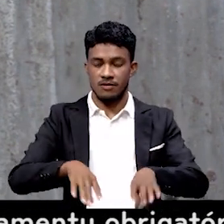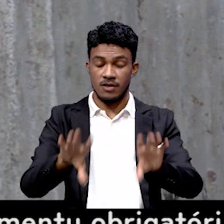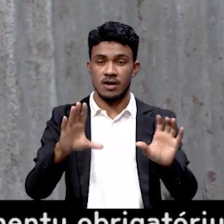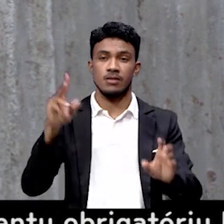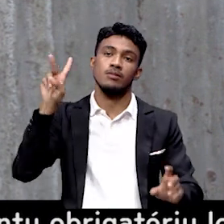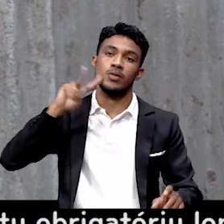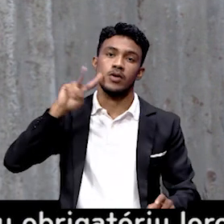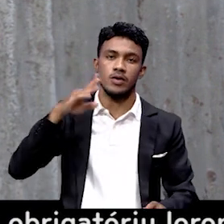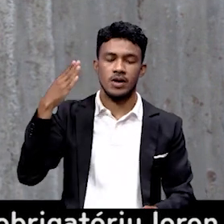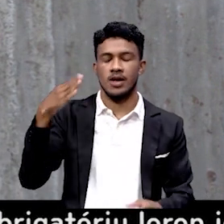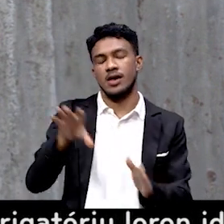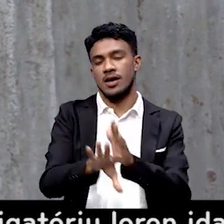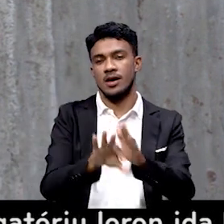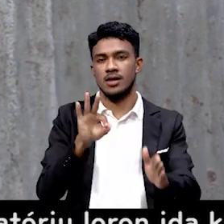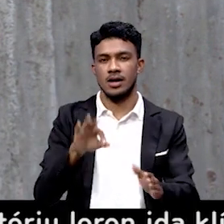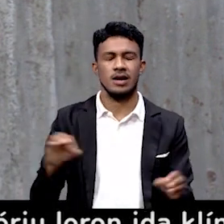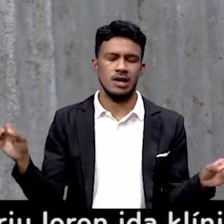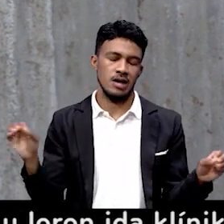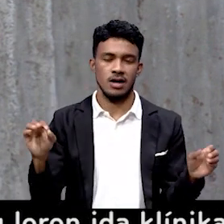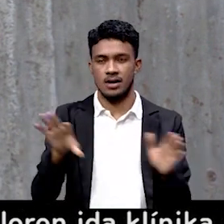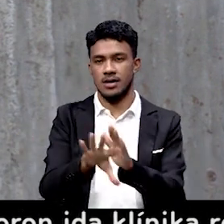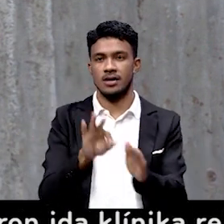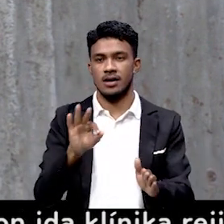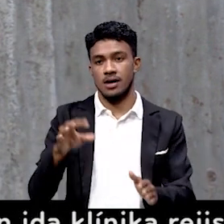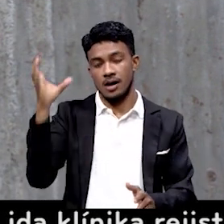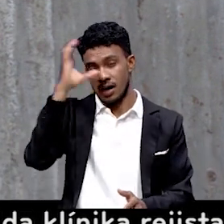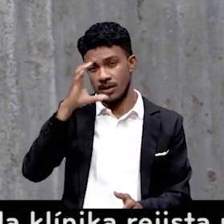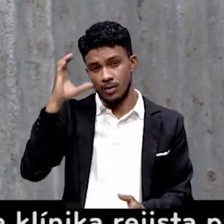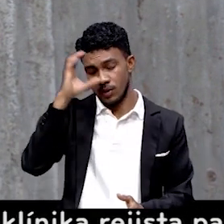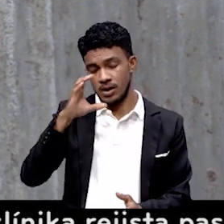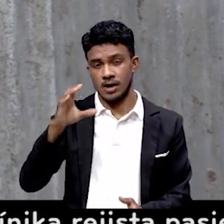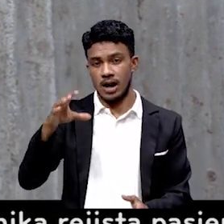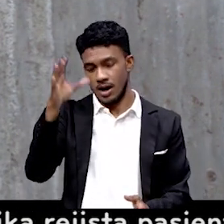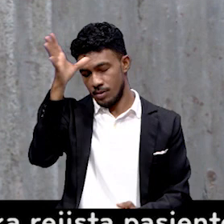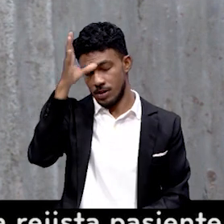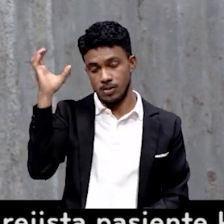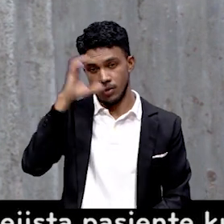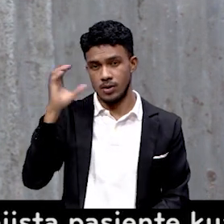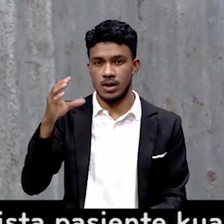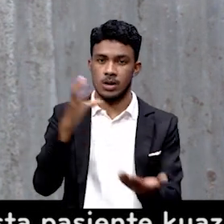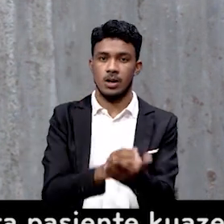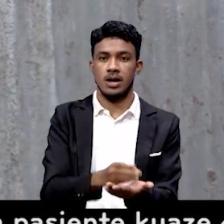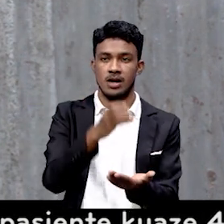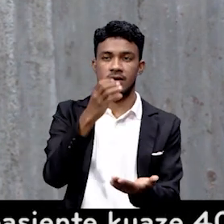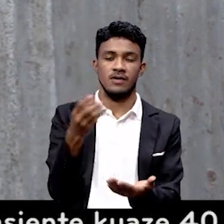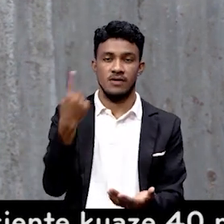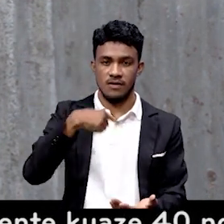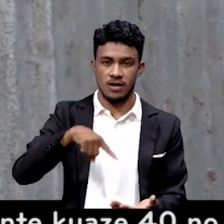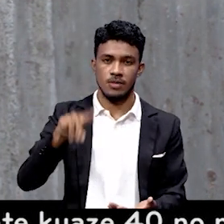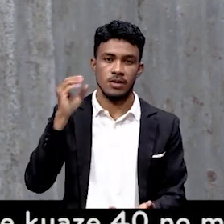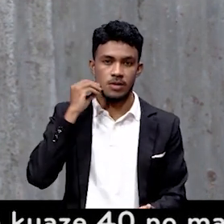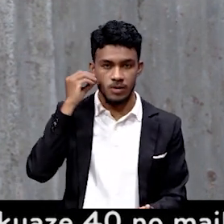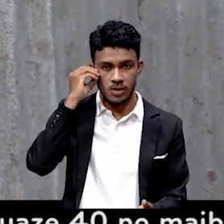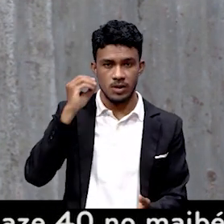ba fan modo dia kira heta dia kira lah heta ni depois apa mas ba buka kale ni ba waktu tu fila fan mai ba